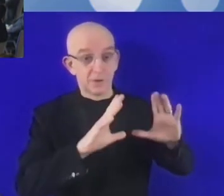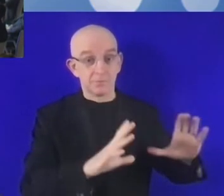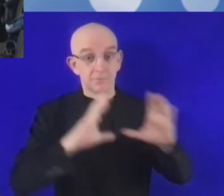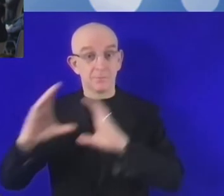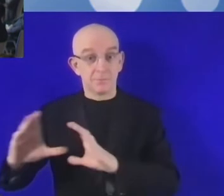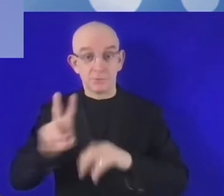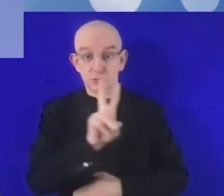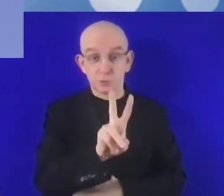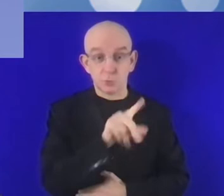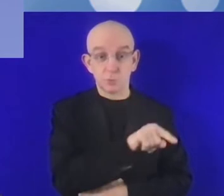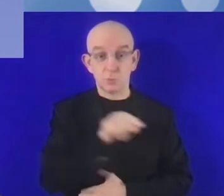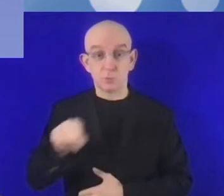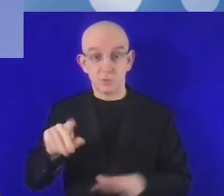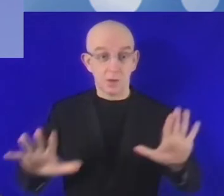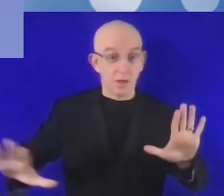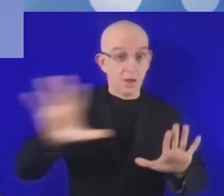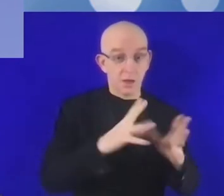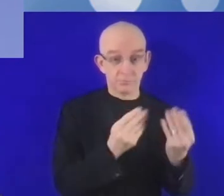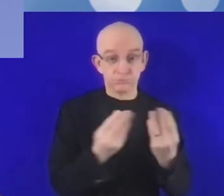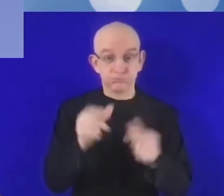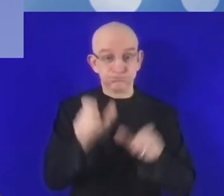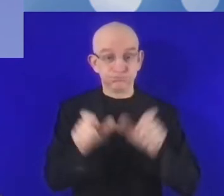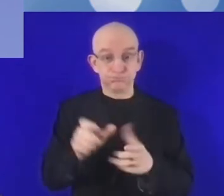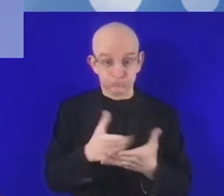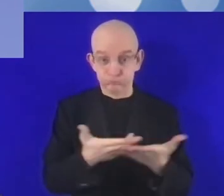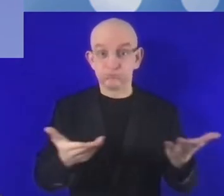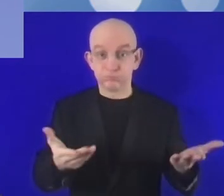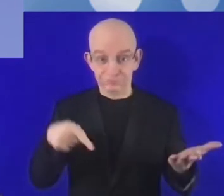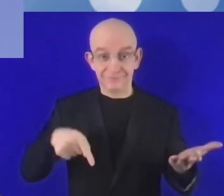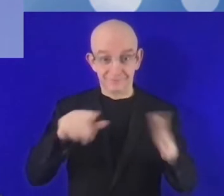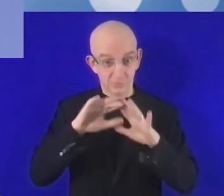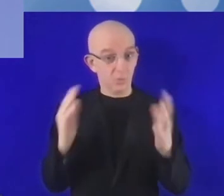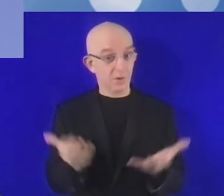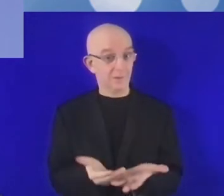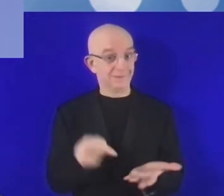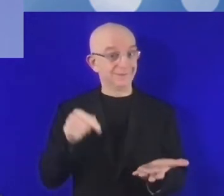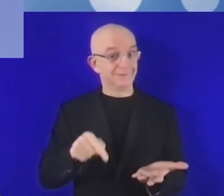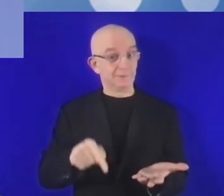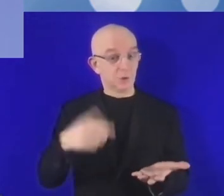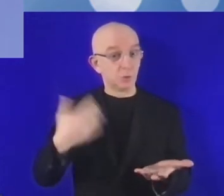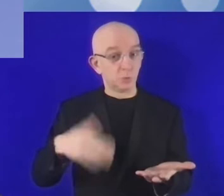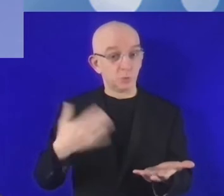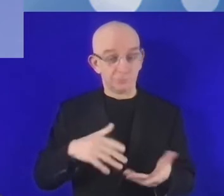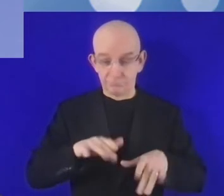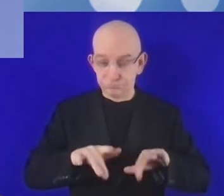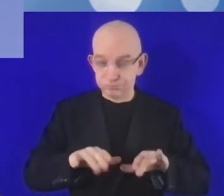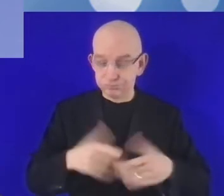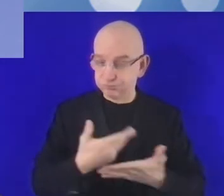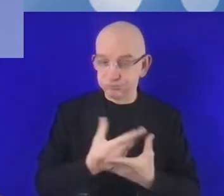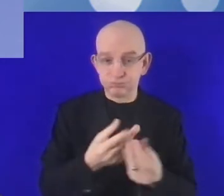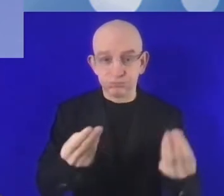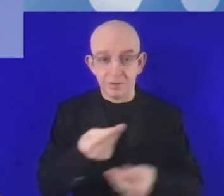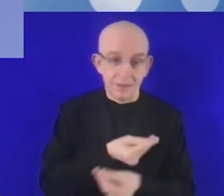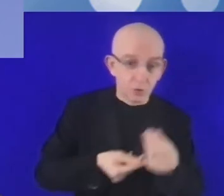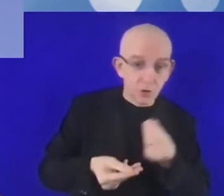772 millions de personnes ont commencé à se